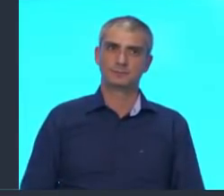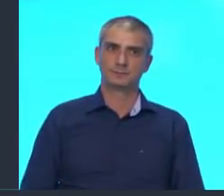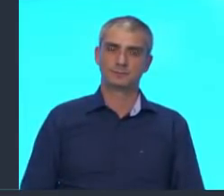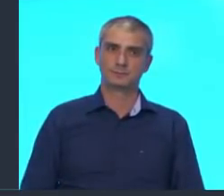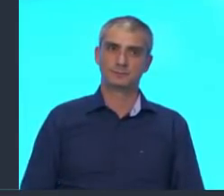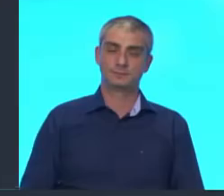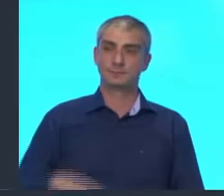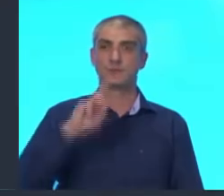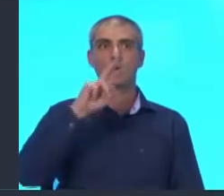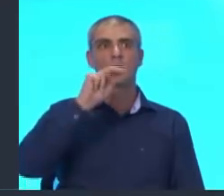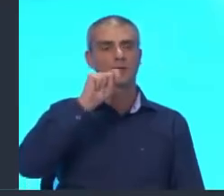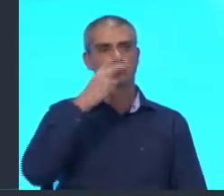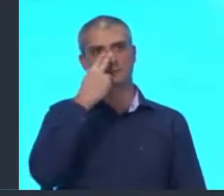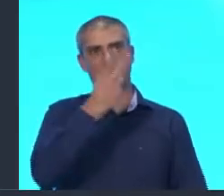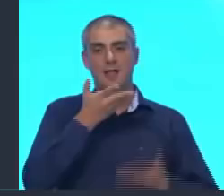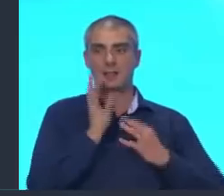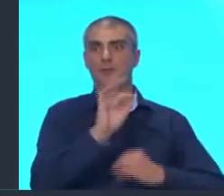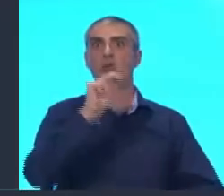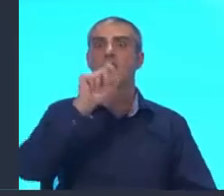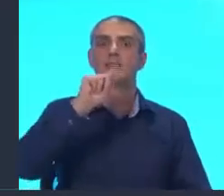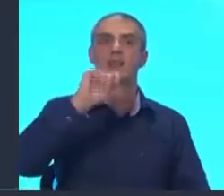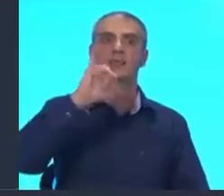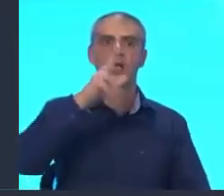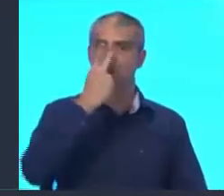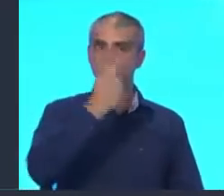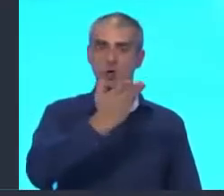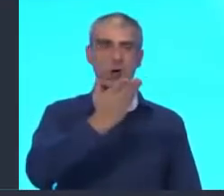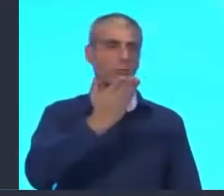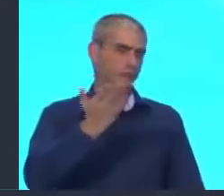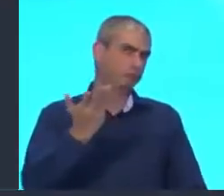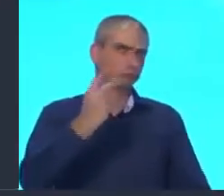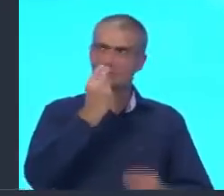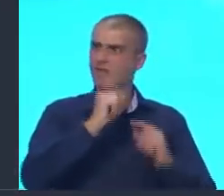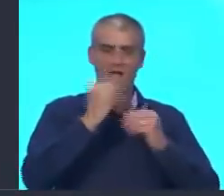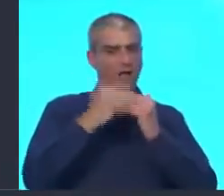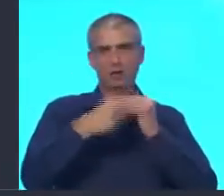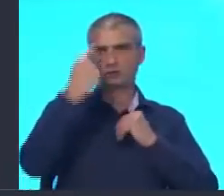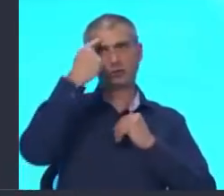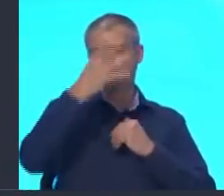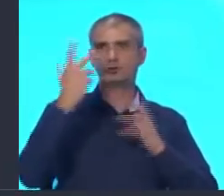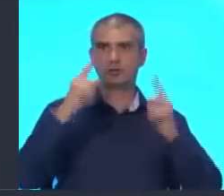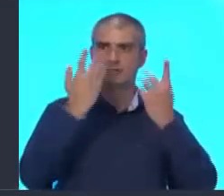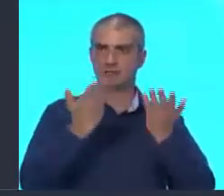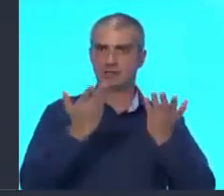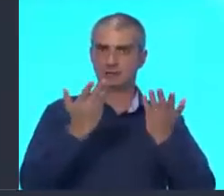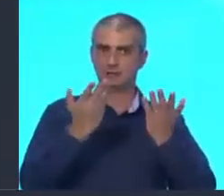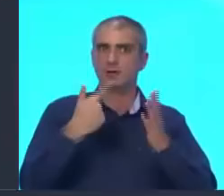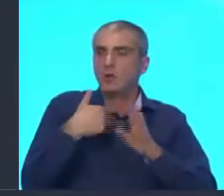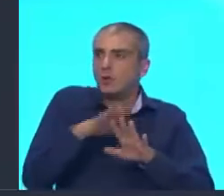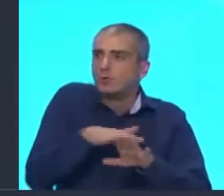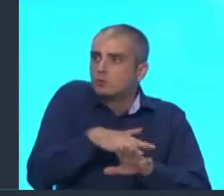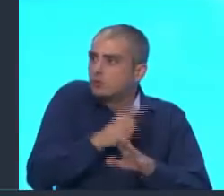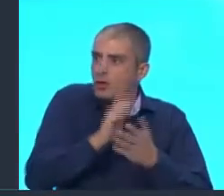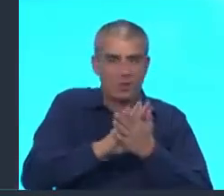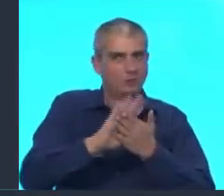כשרונית מסתכלת היום על בנה ניתאי, מה שהיא רואה הוא אולי הדבר האחרון שחשבה שיקרה. זו תחושה מאוד לא פשוטה,